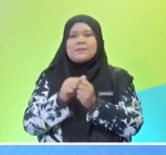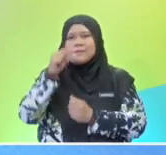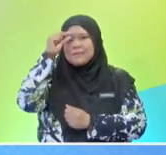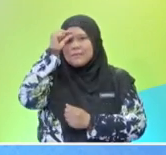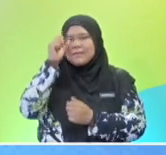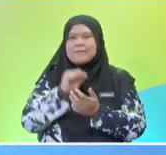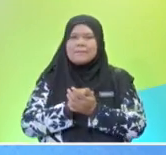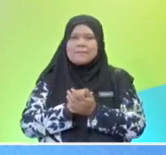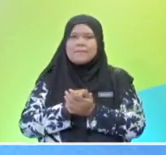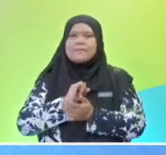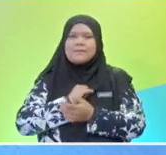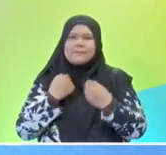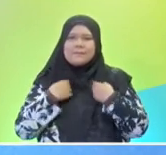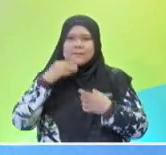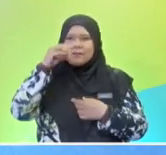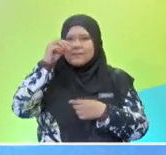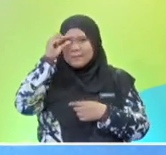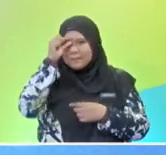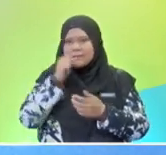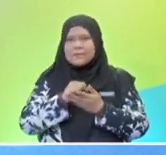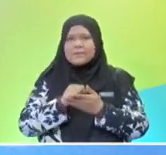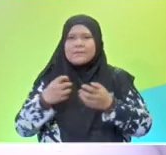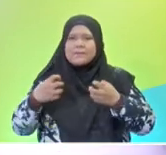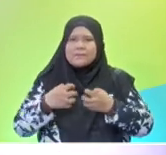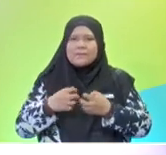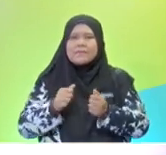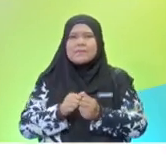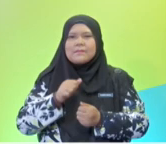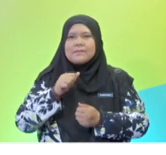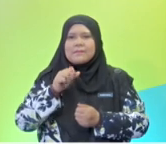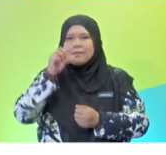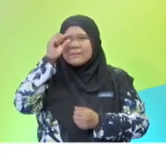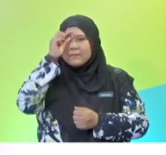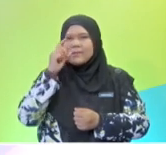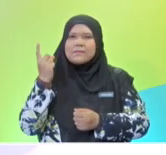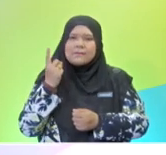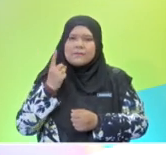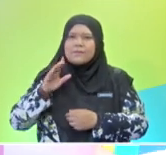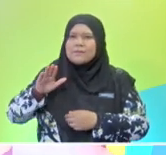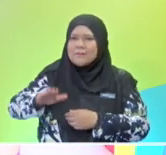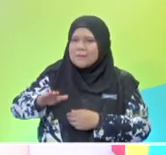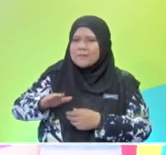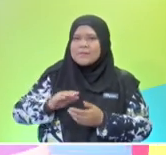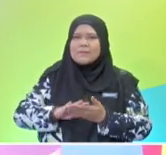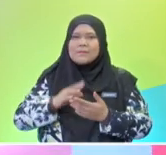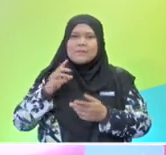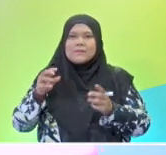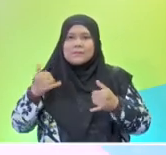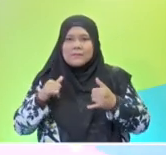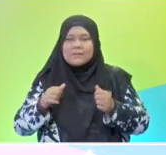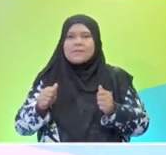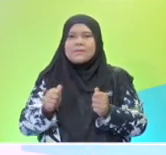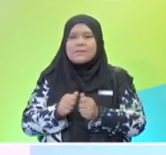cikgu. Baik. Kalau saya nak eratkan kasih sayang kepada abang, selalunya dulu kecil-kecil saya selalu main bersama-sama abang.